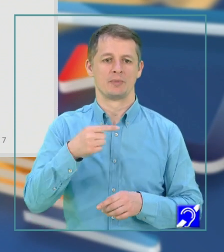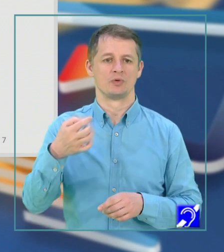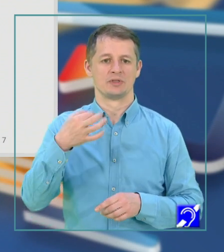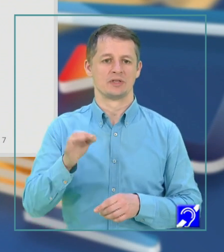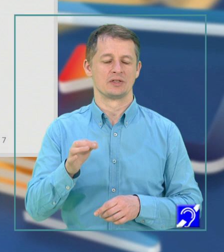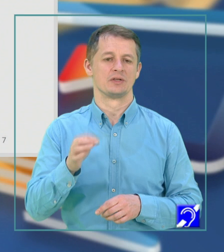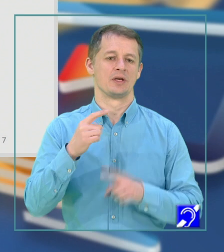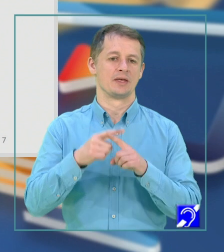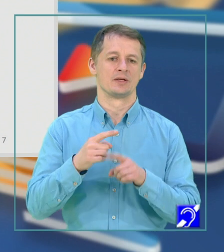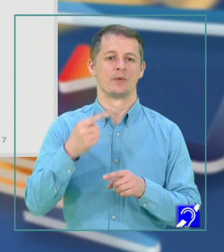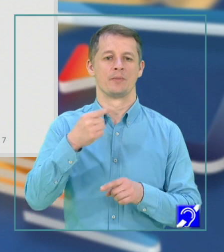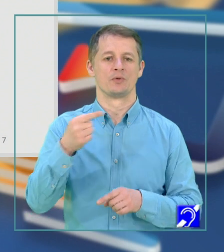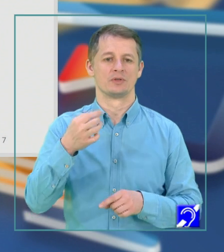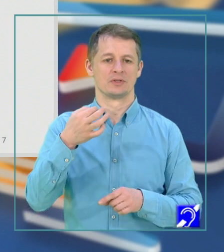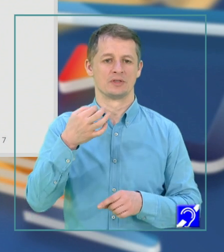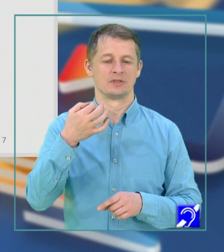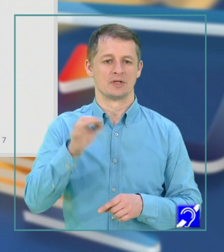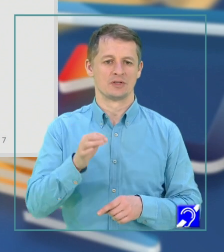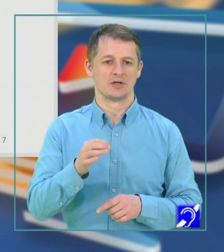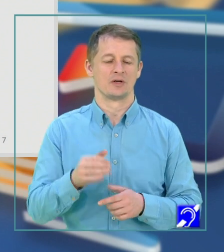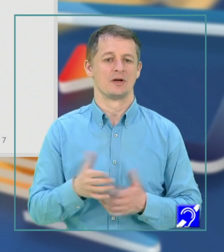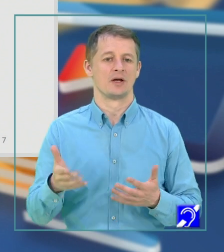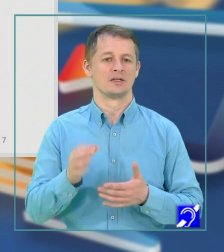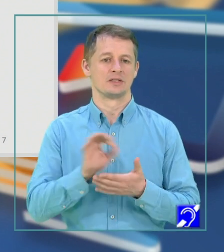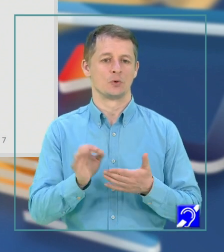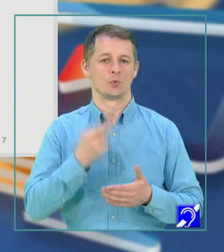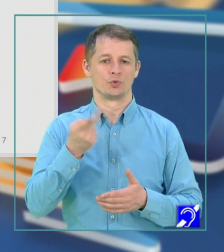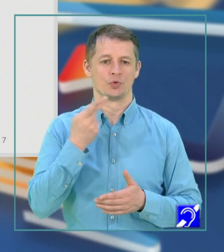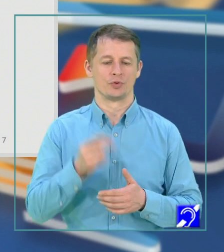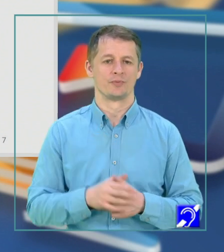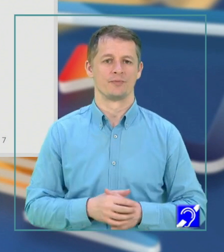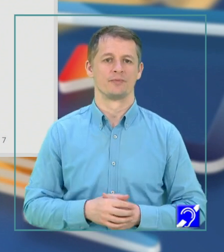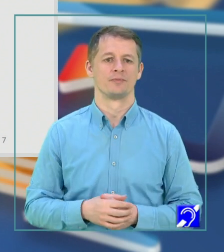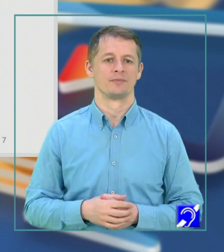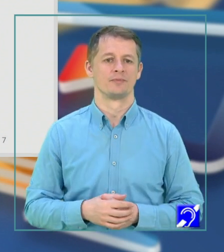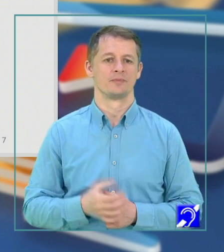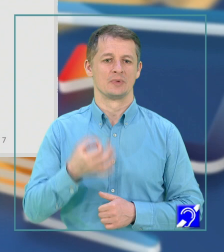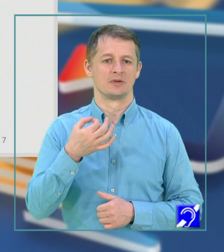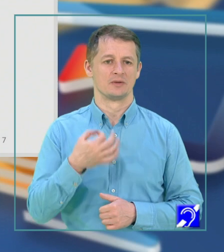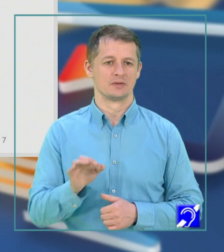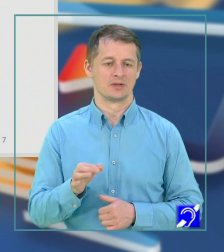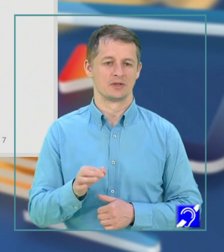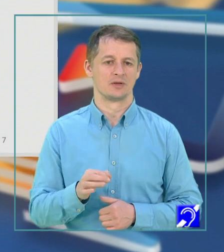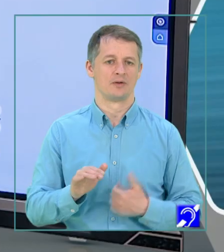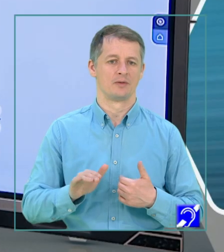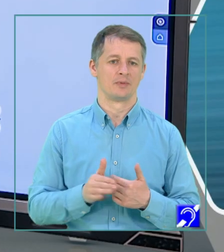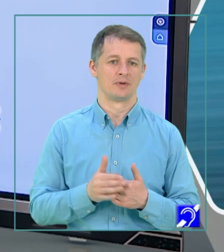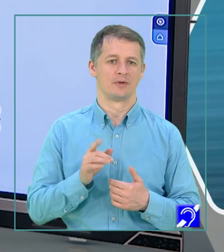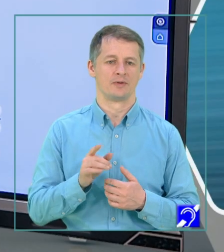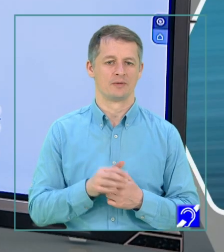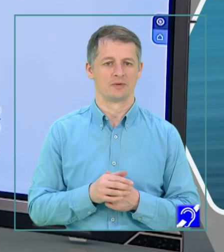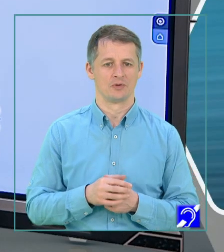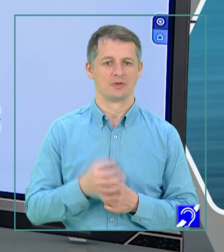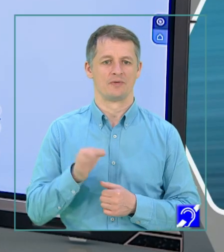100 plus 10x plus 10y, expresii care se scriu ușor sub formă de produs, 10 minus x pe lângă 10 minus y va